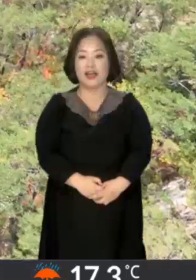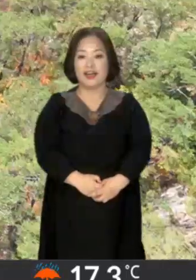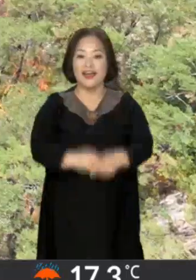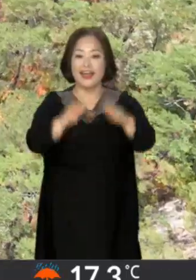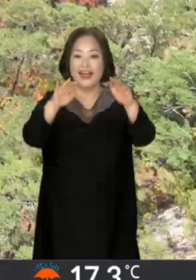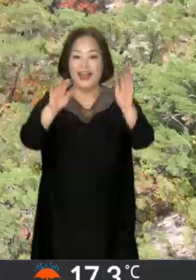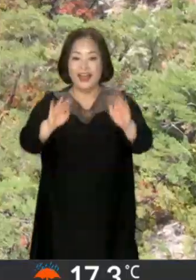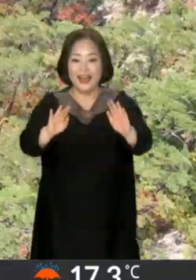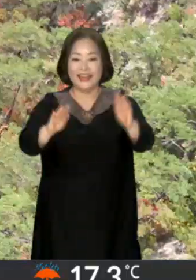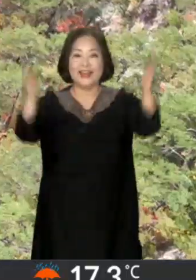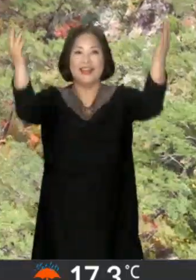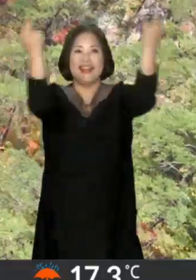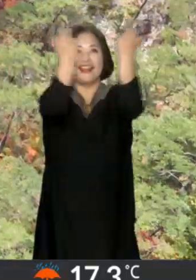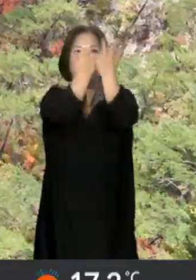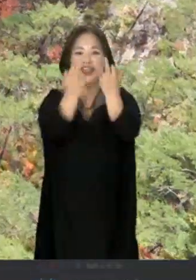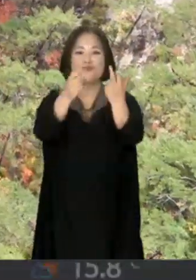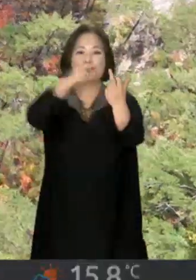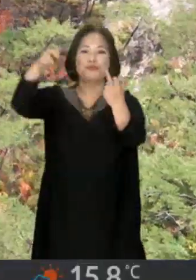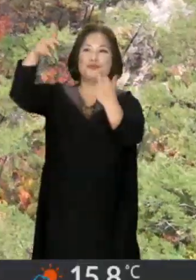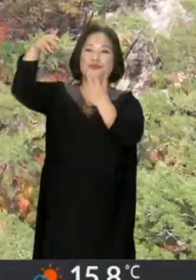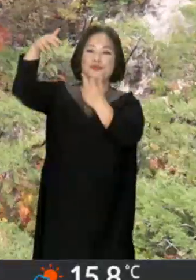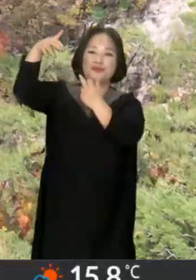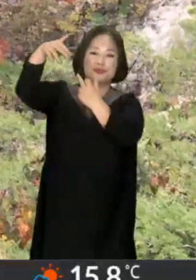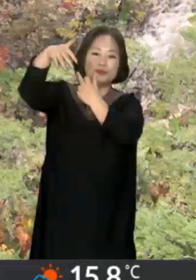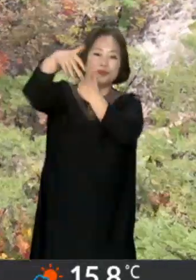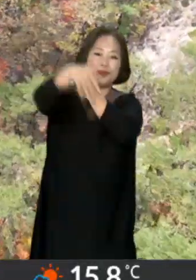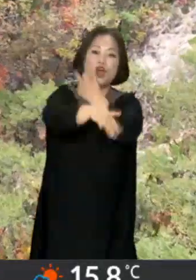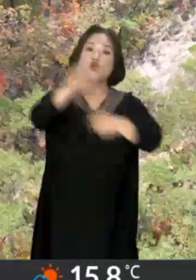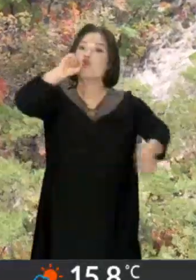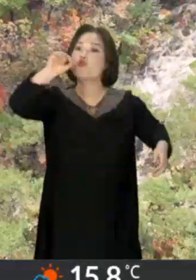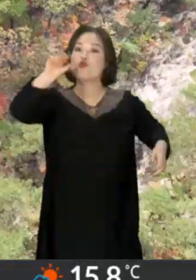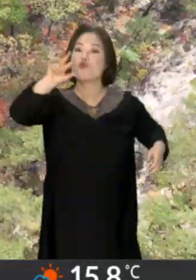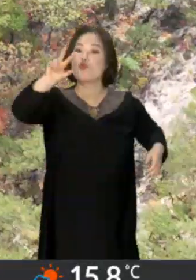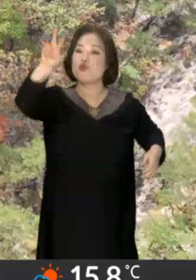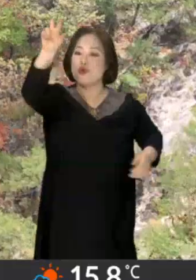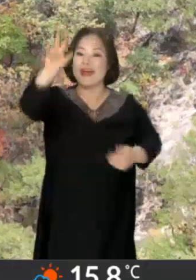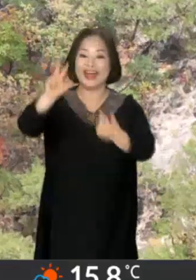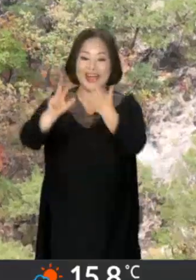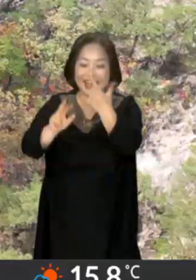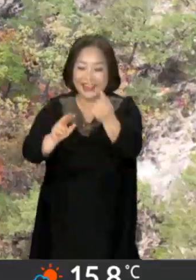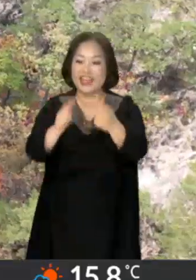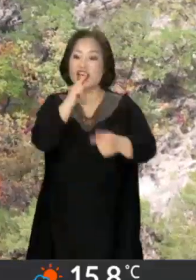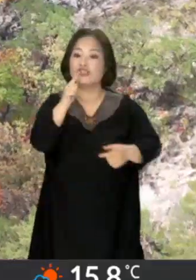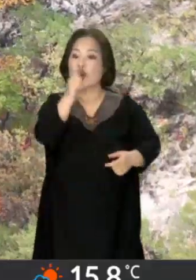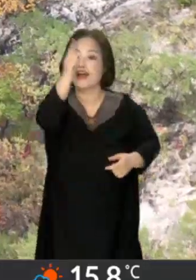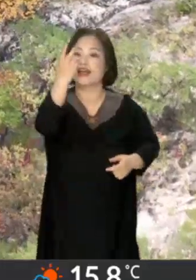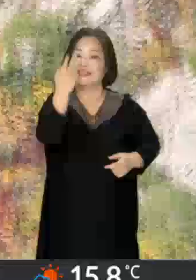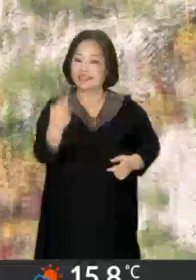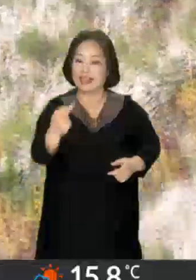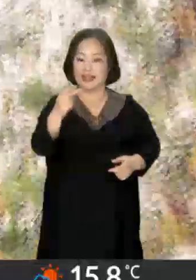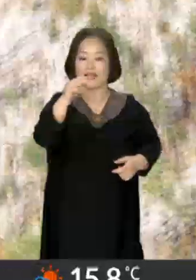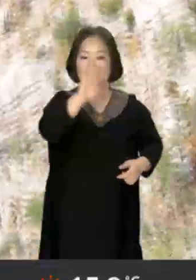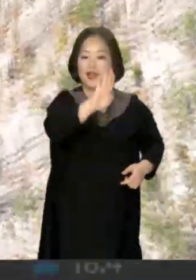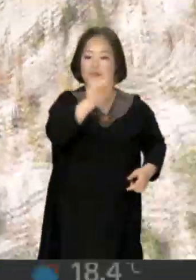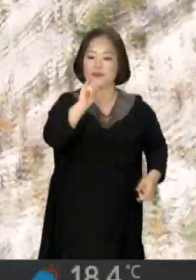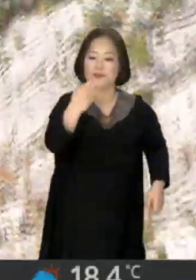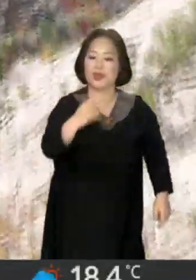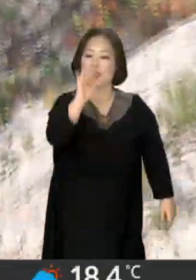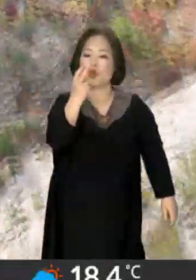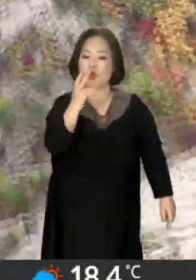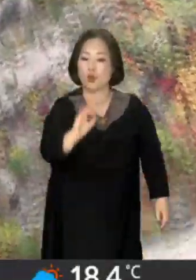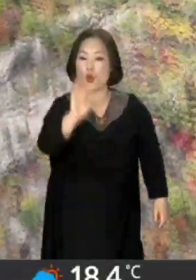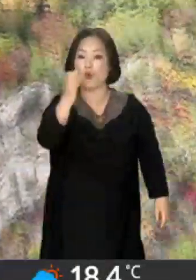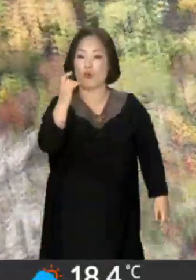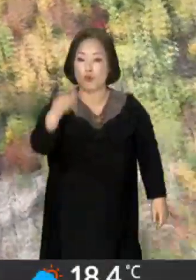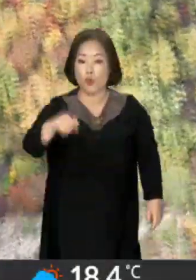떨어지는 물줄기가 하늘을 향해 날아오르는 용과 달맞다에서 이름 붙여진 설악산 비룡폭포. 물감을